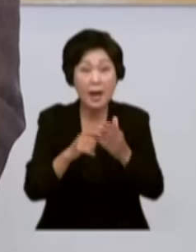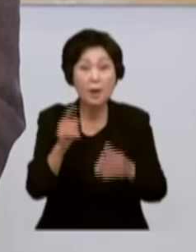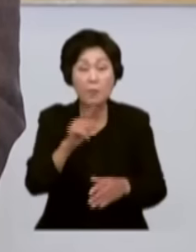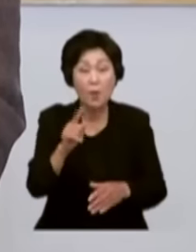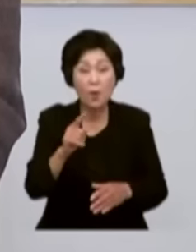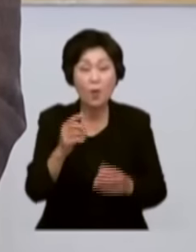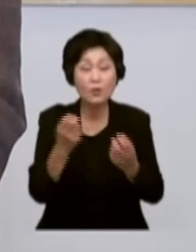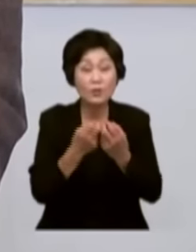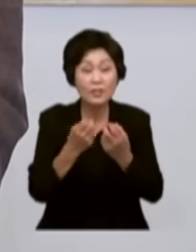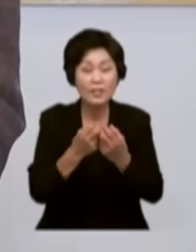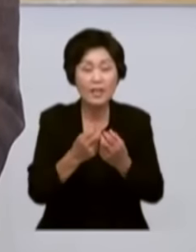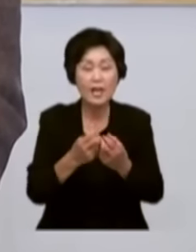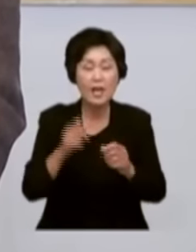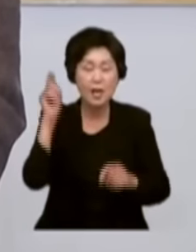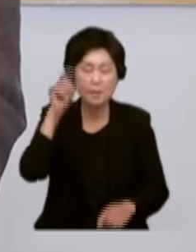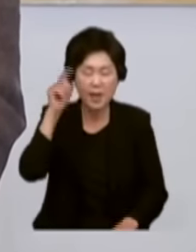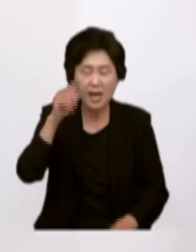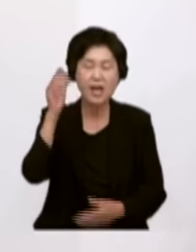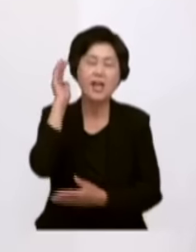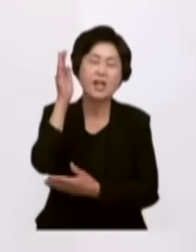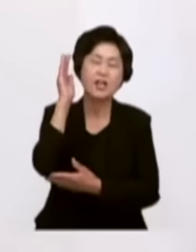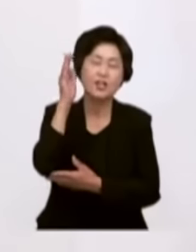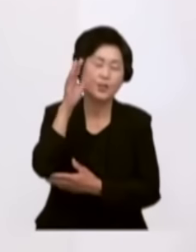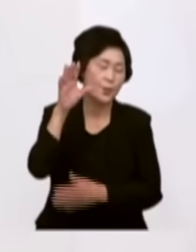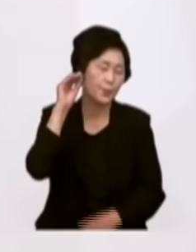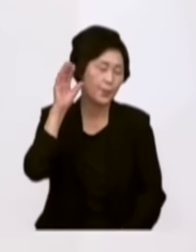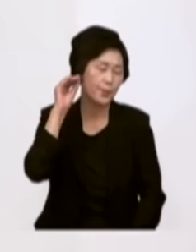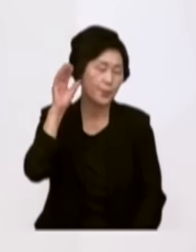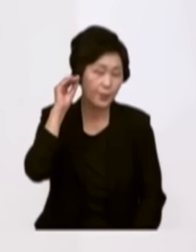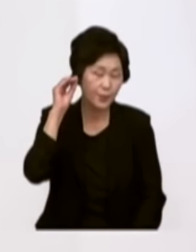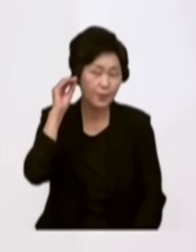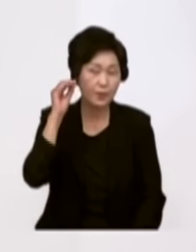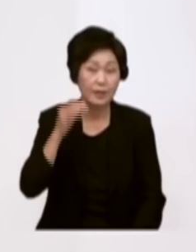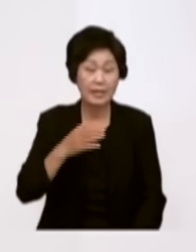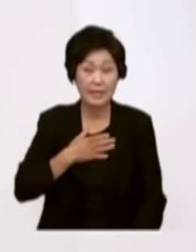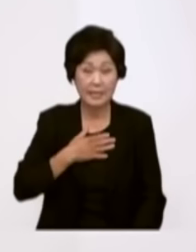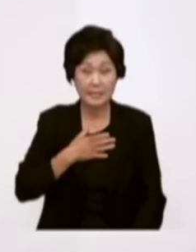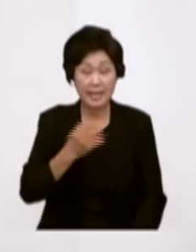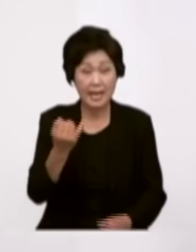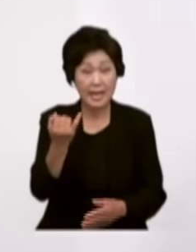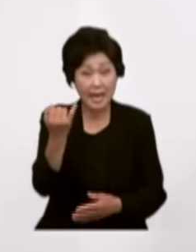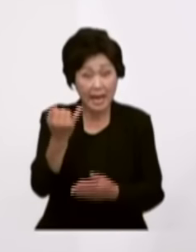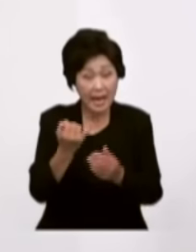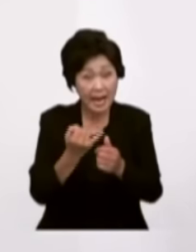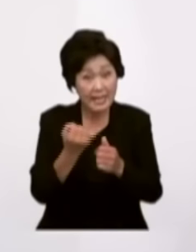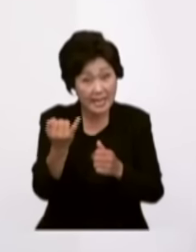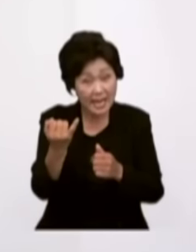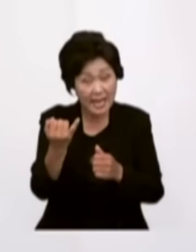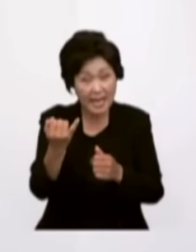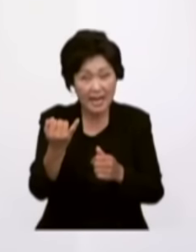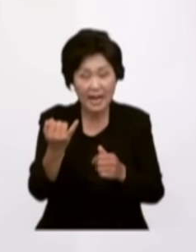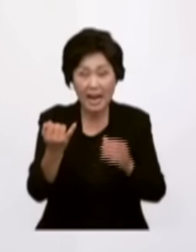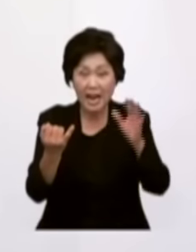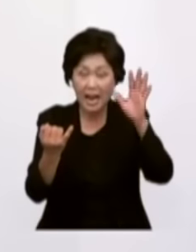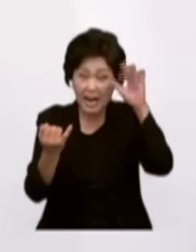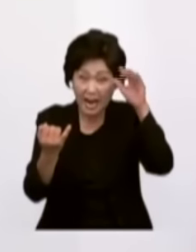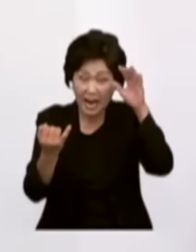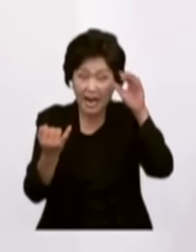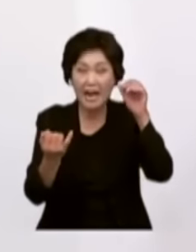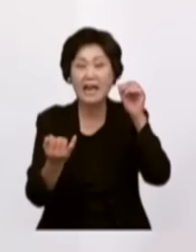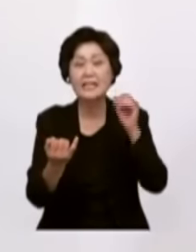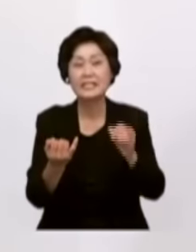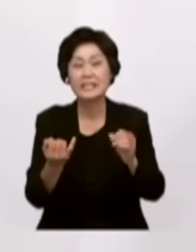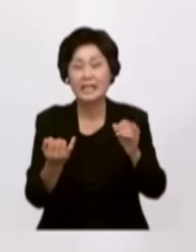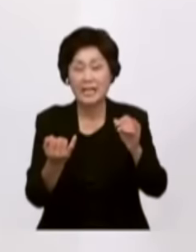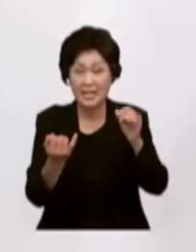들어요. 어떻게 설교를 드냐면 예, 예. 강아지를 아내가 이제 사왔는데 강아지 산책을 한 시간씩 시키면서